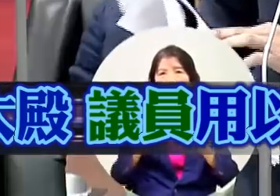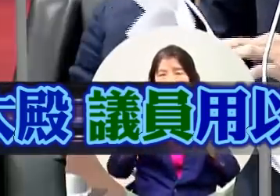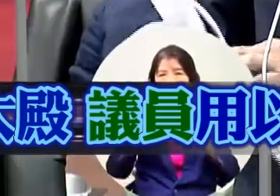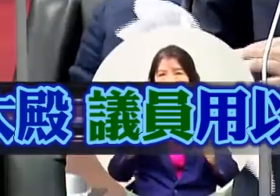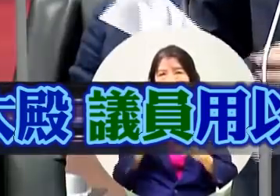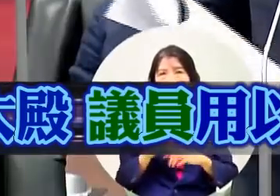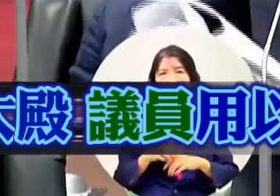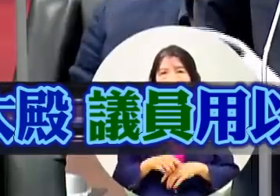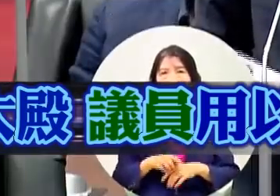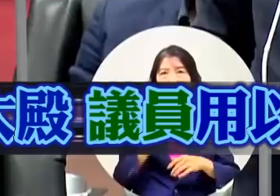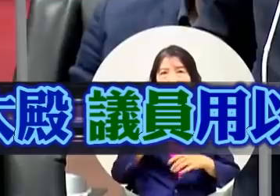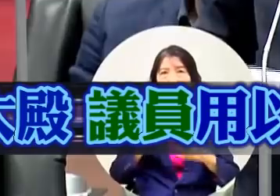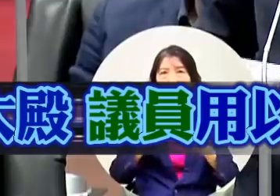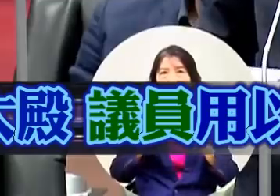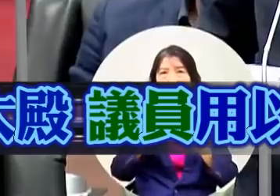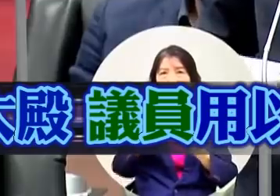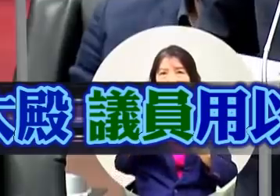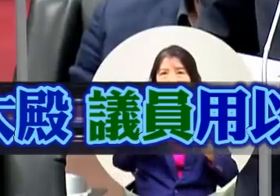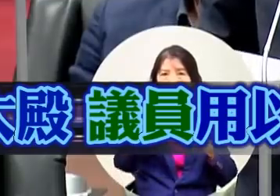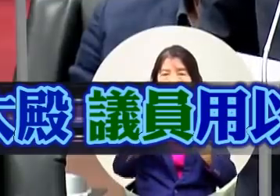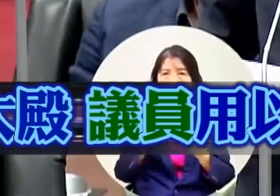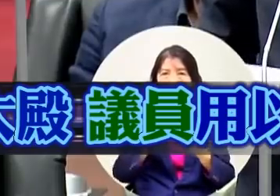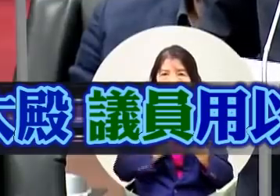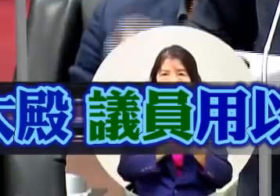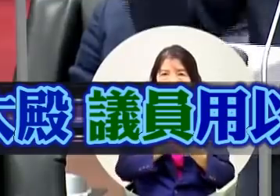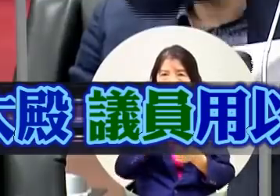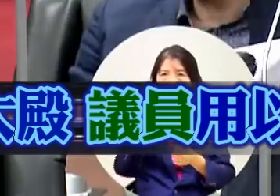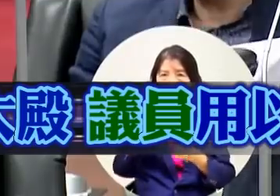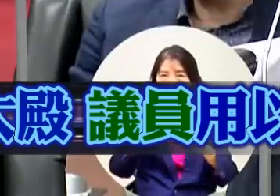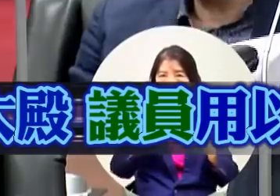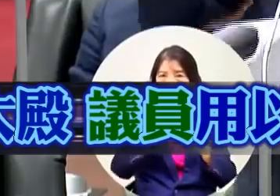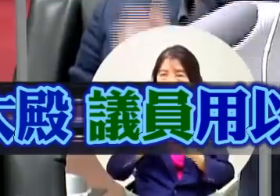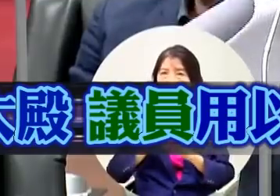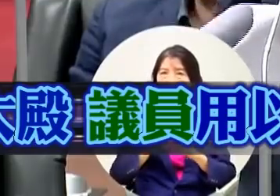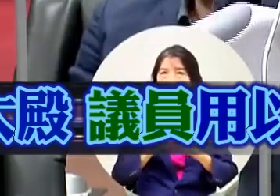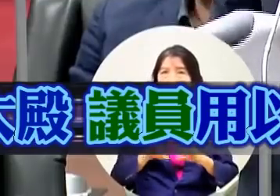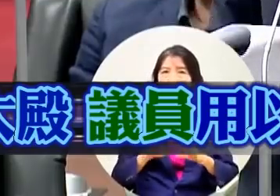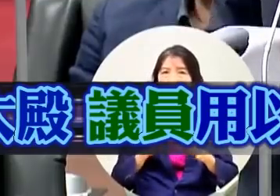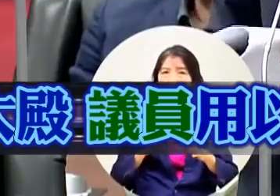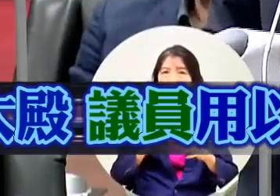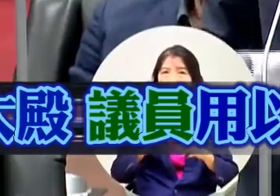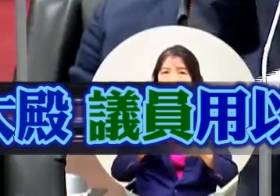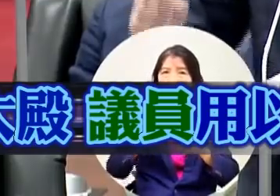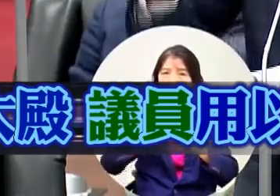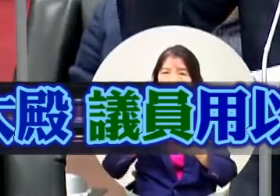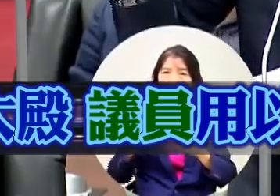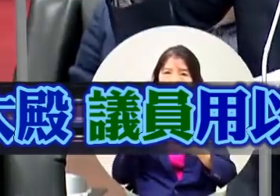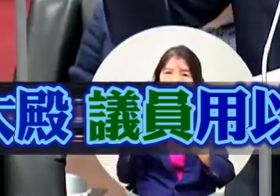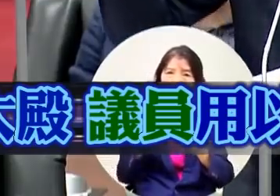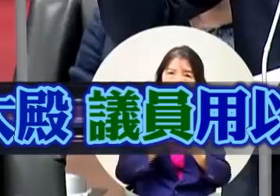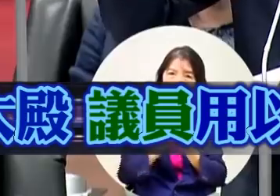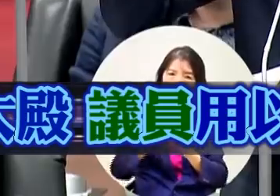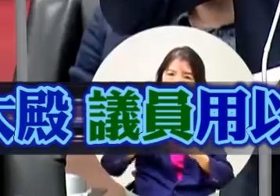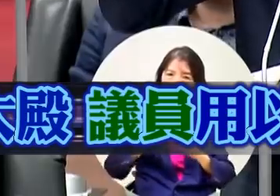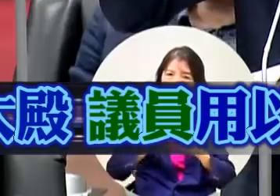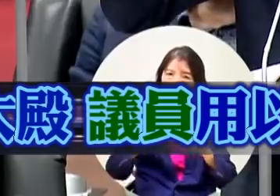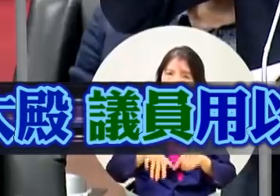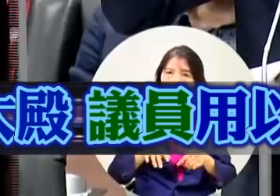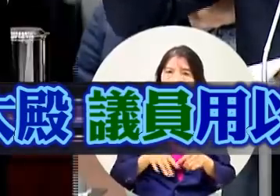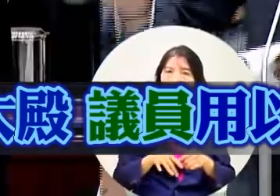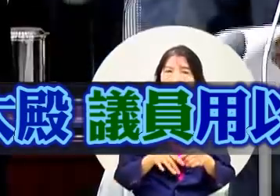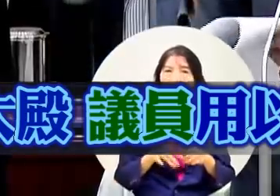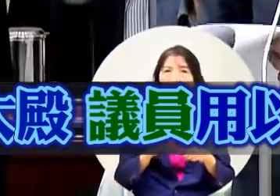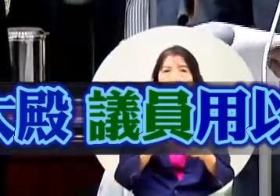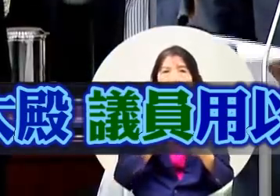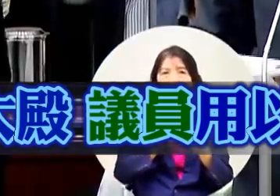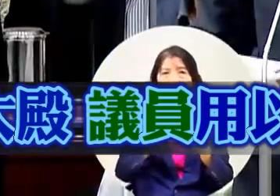好，谢谢议长，谢谢李议员的关心。好，我们现在在公共托婴这个中心跟公共托婴 直接回答数字